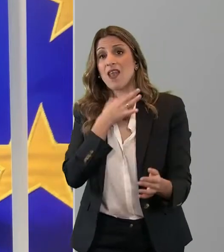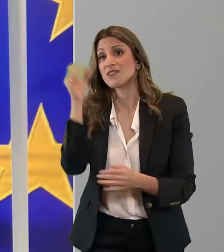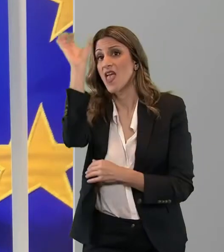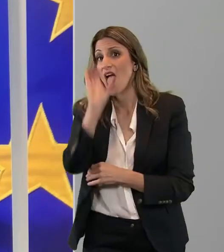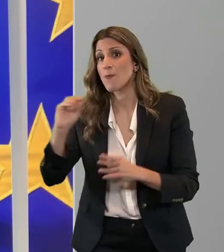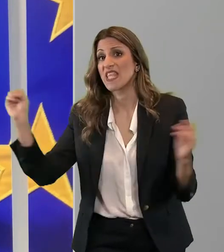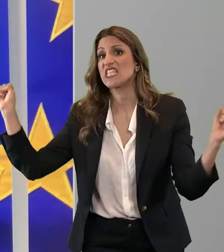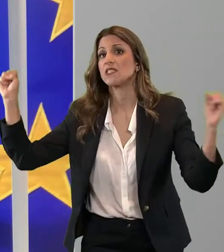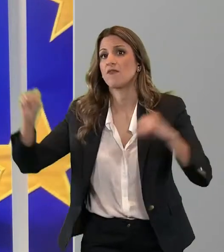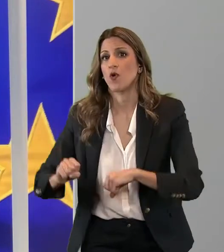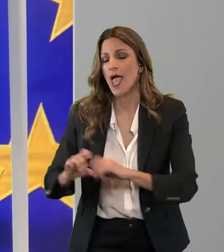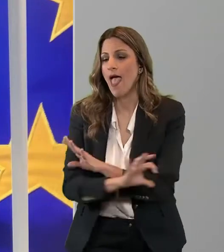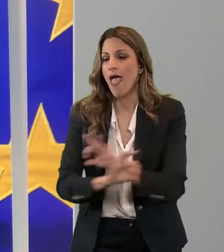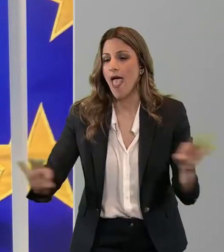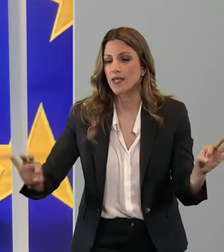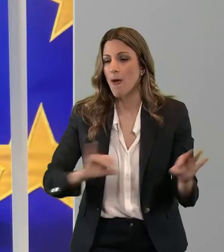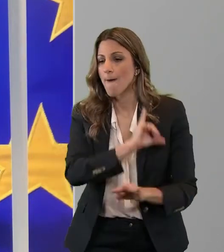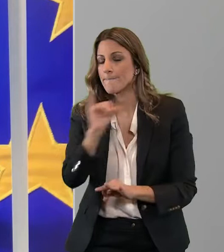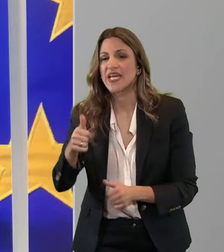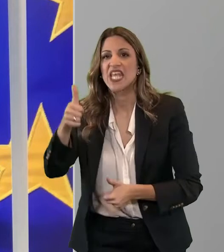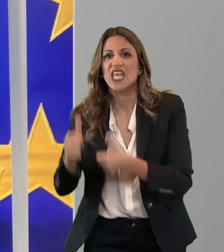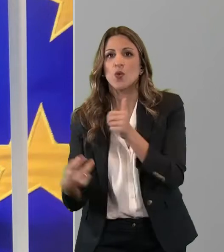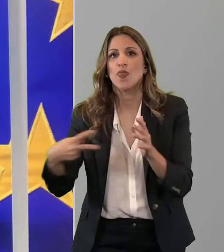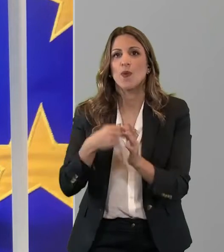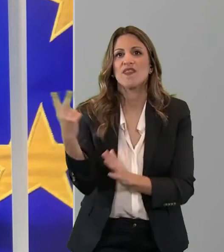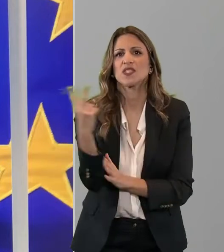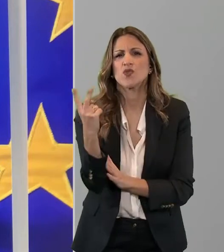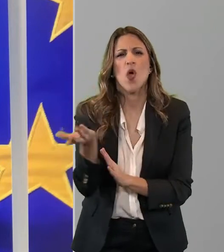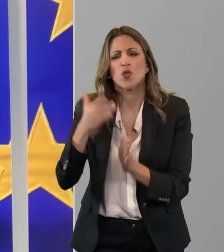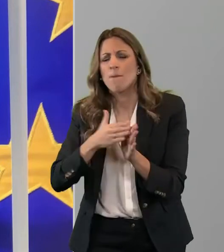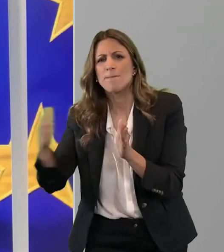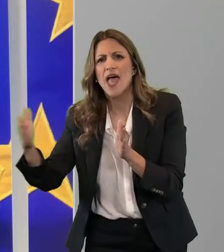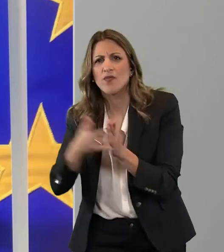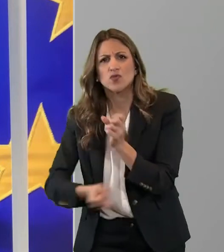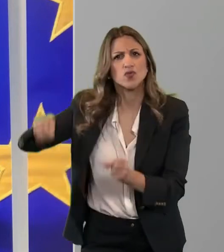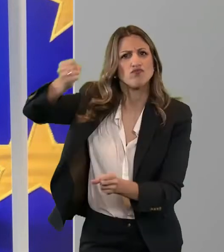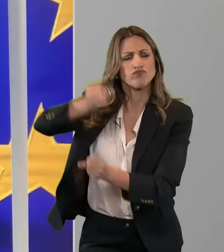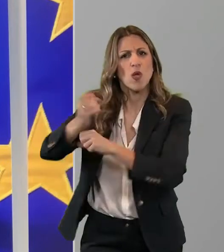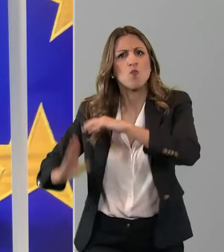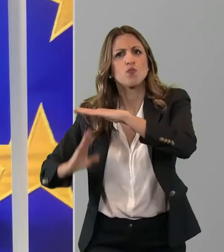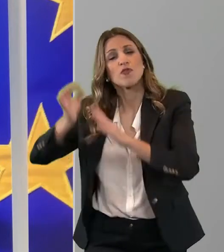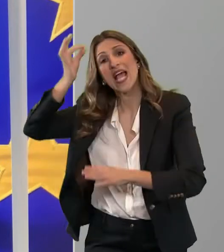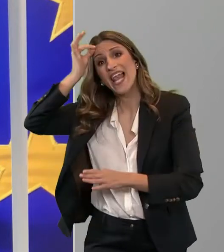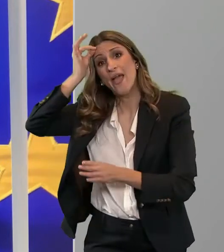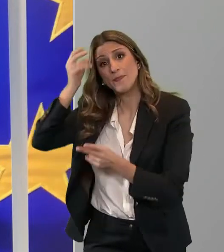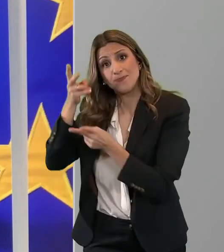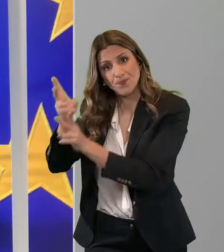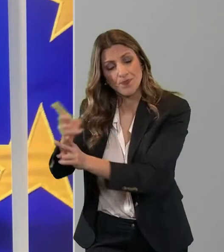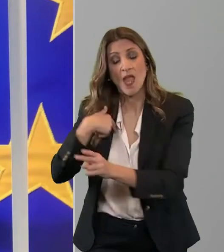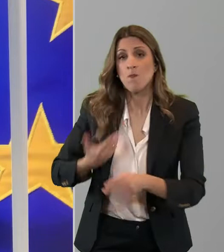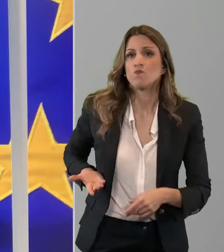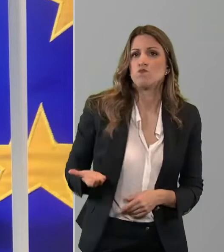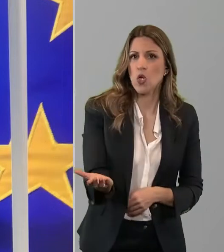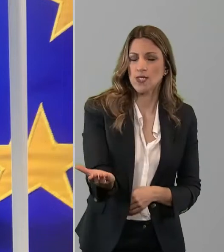το πρώτο εξάμηνο του 2022 επί γαλλικής Προεδρίας. Η πρότασή μας για τις ψηφιακές υπηρεσίες